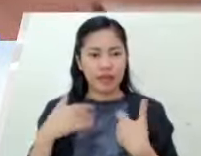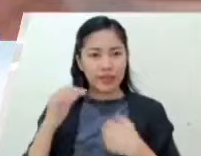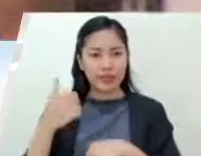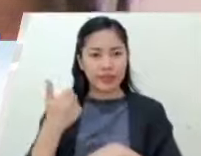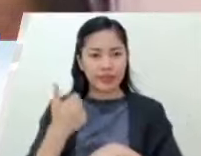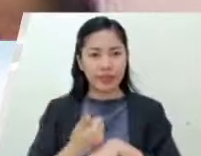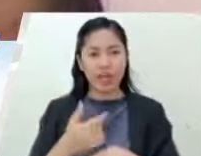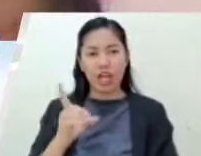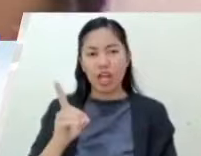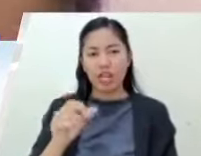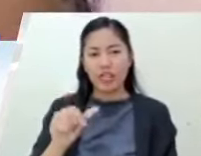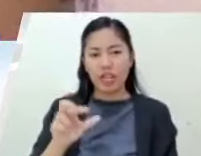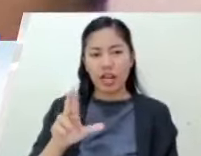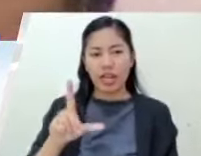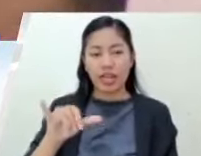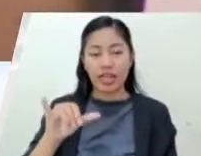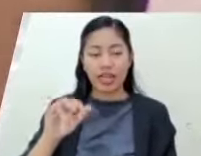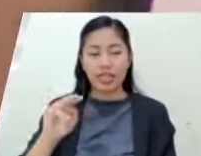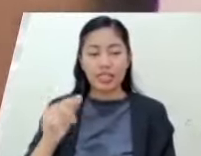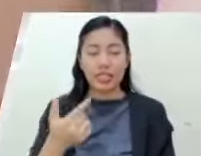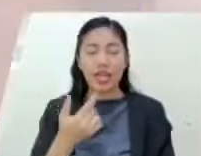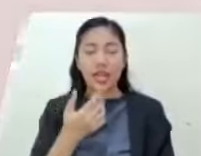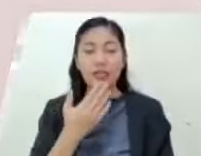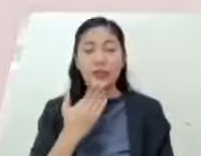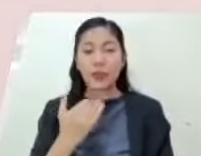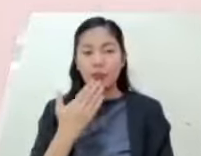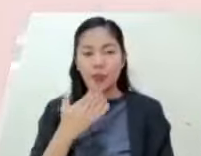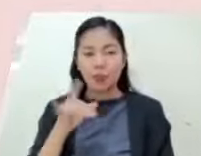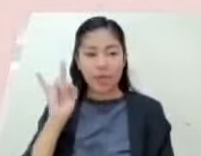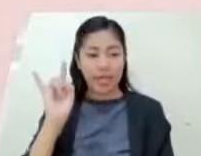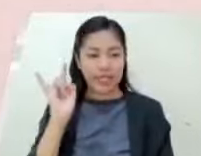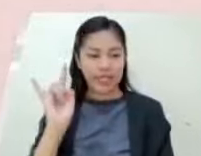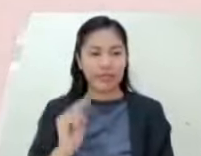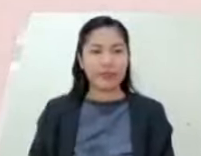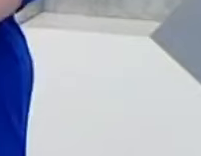Sa May 11, ang Coronation Night.